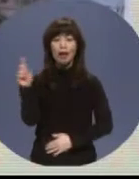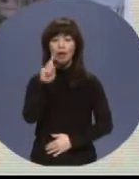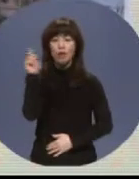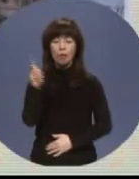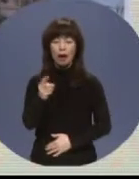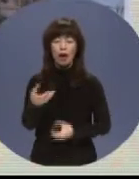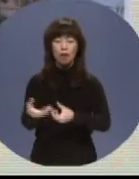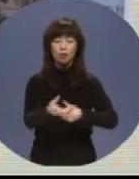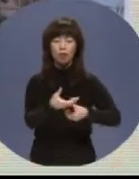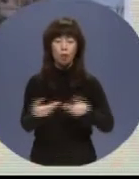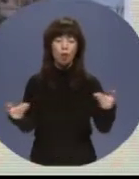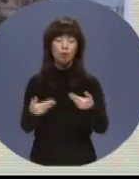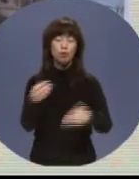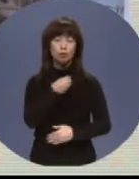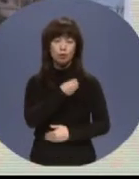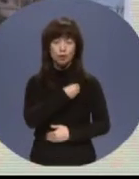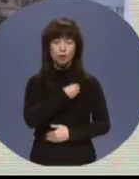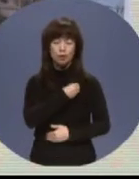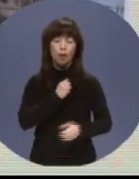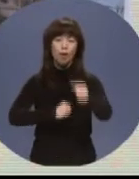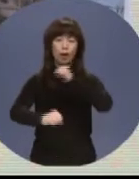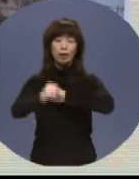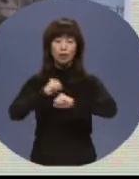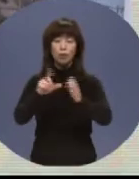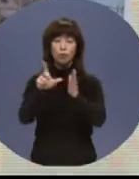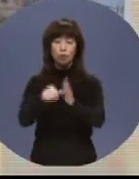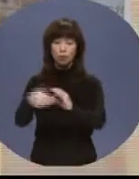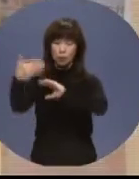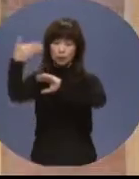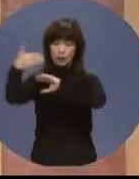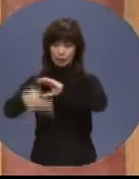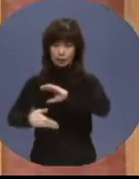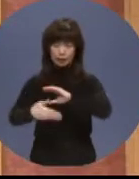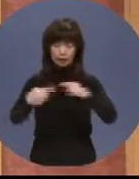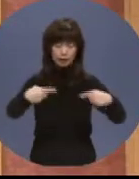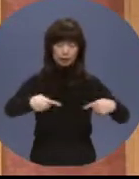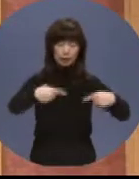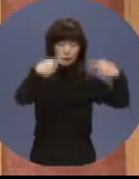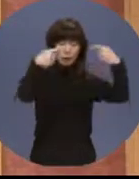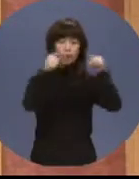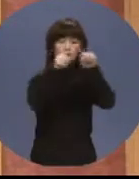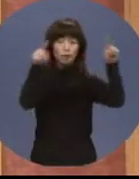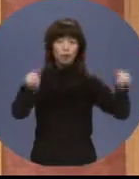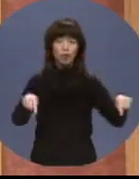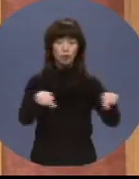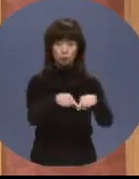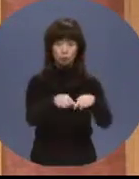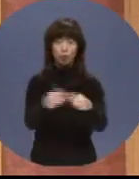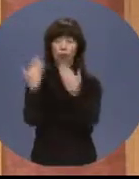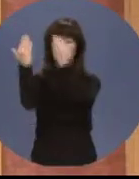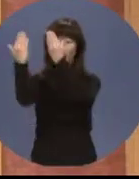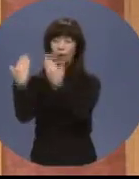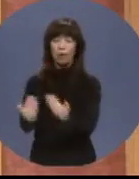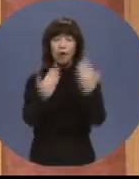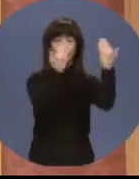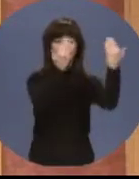の救援活動時の写真をはじめ、授与された表彰状も展示されていました。